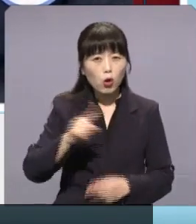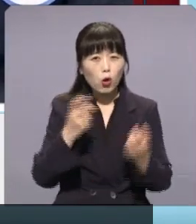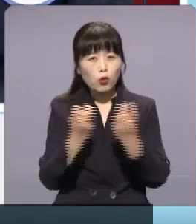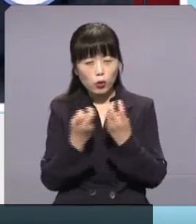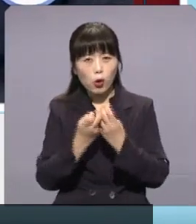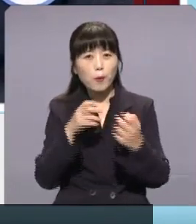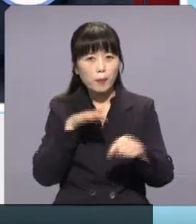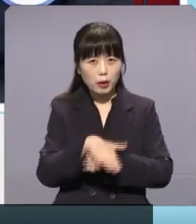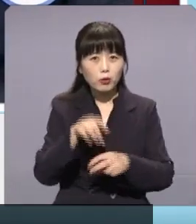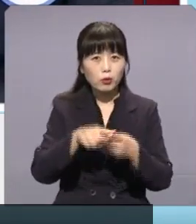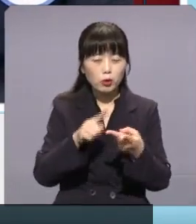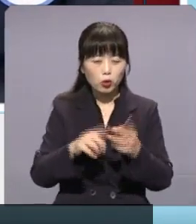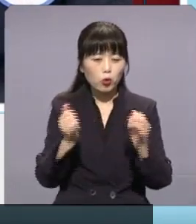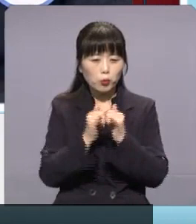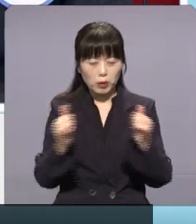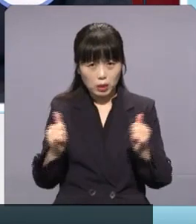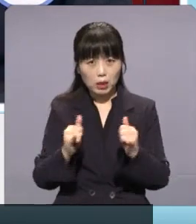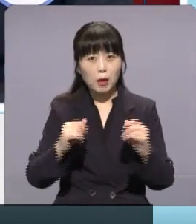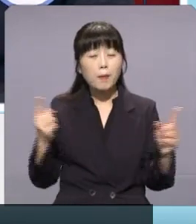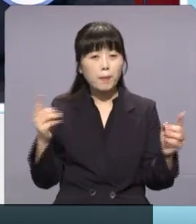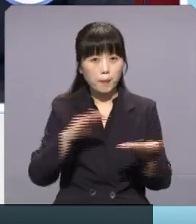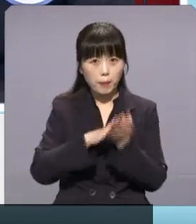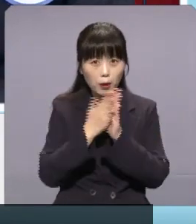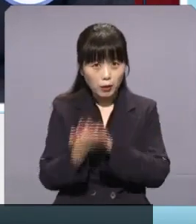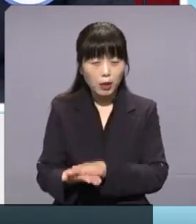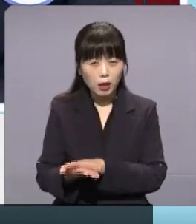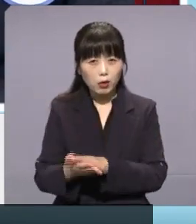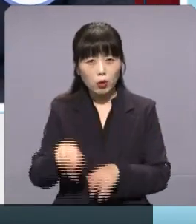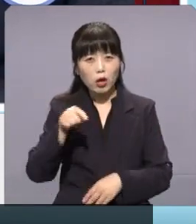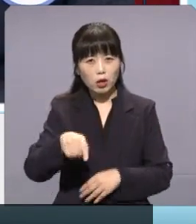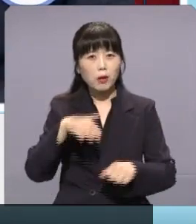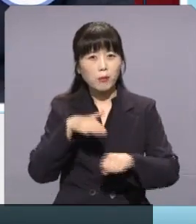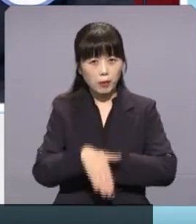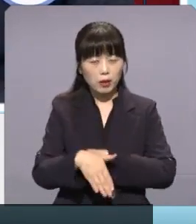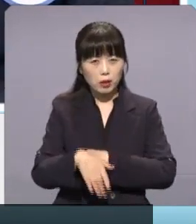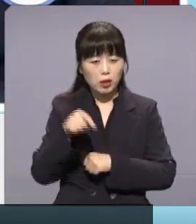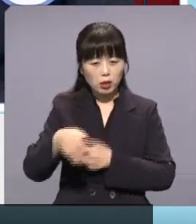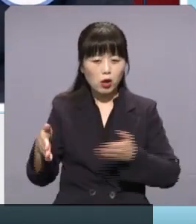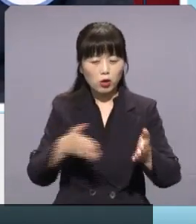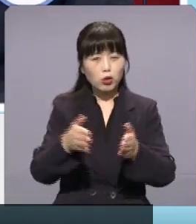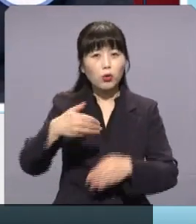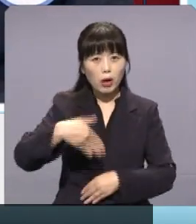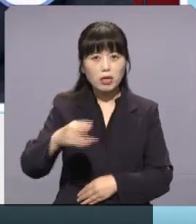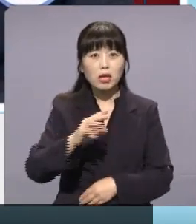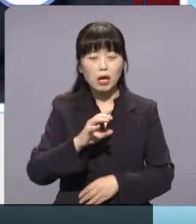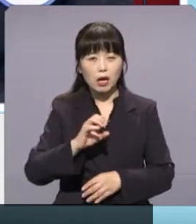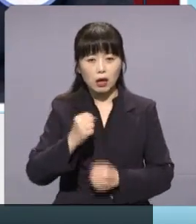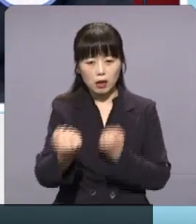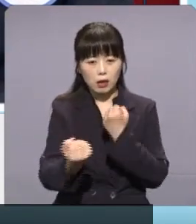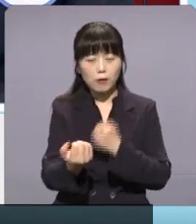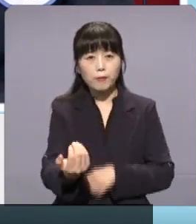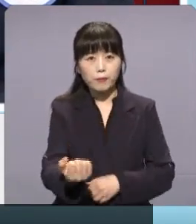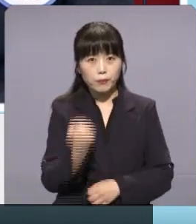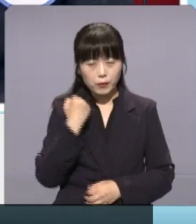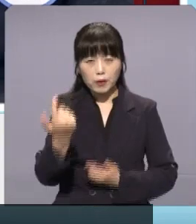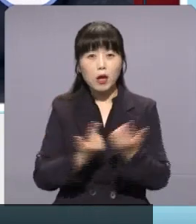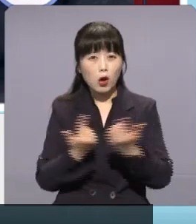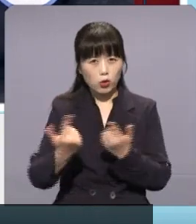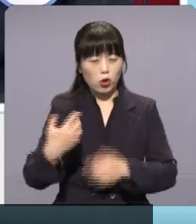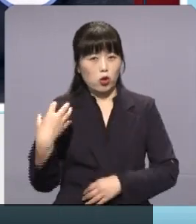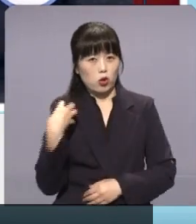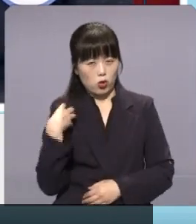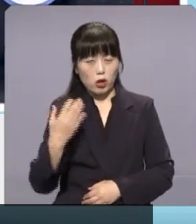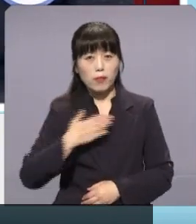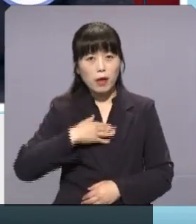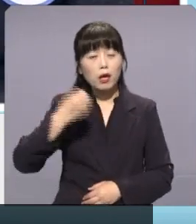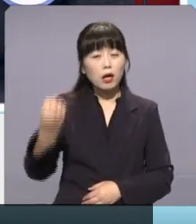방식으로든 국민들이 변화하거나 지금 이런 방식은 이런 길로 가지 않도록 하는 견제 역할이라도 해야 되겠다. 내가 비록 네.